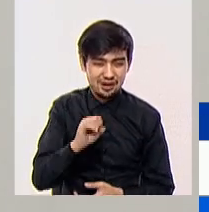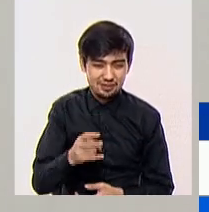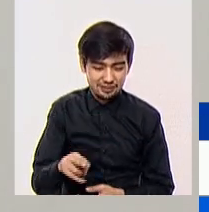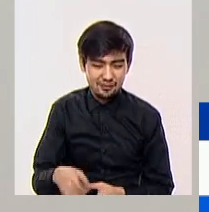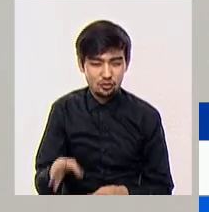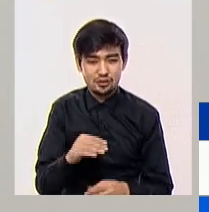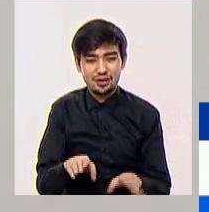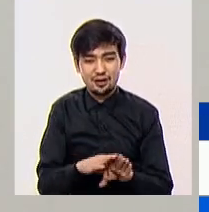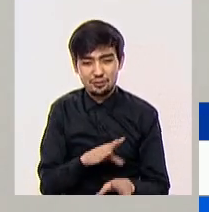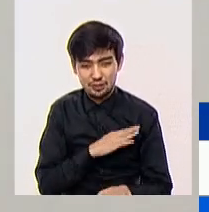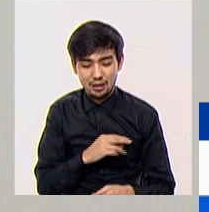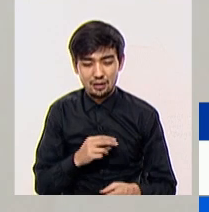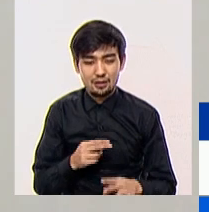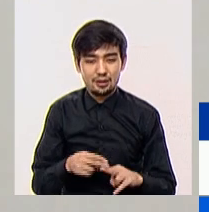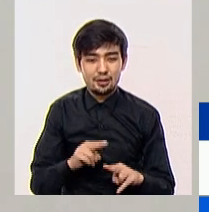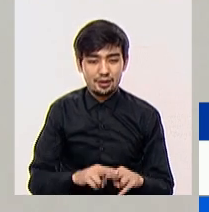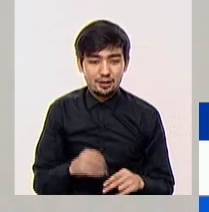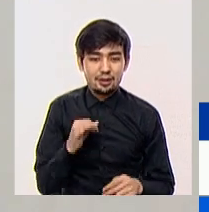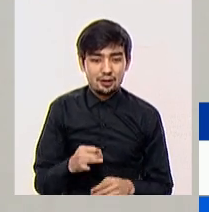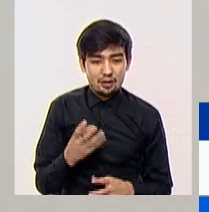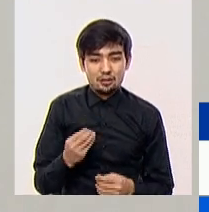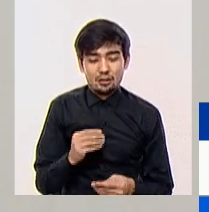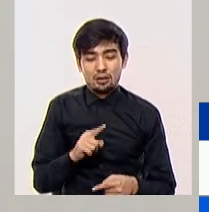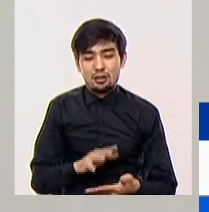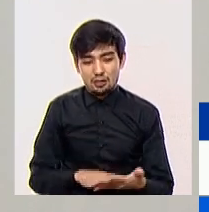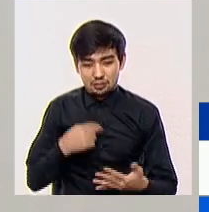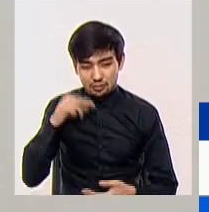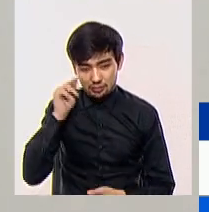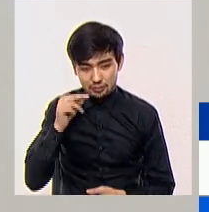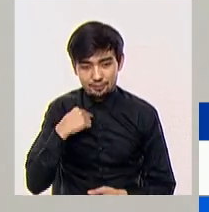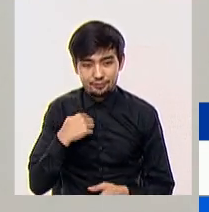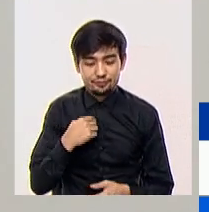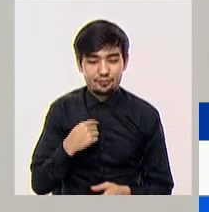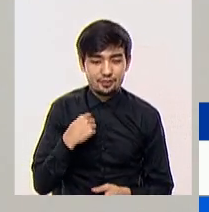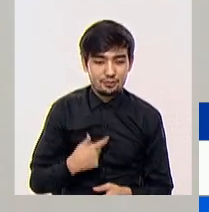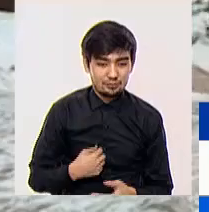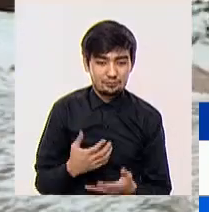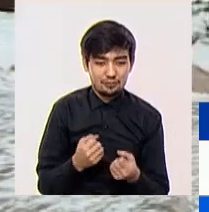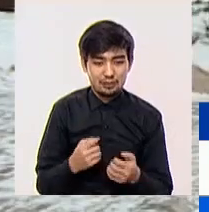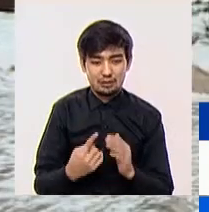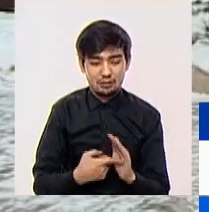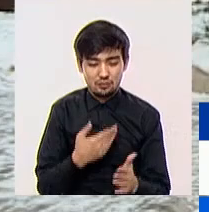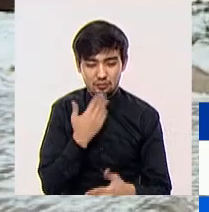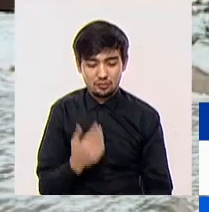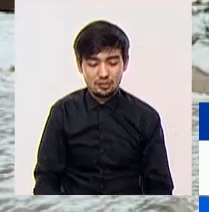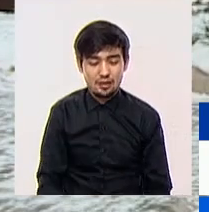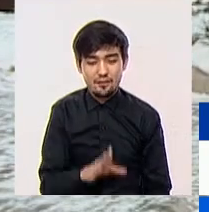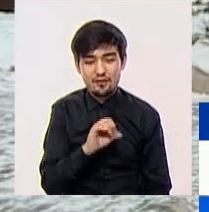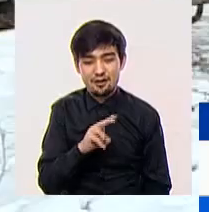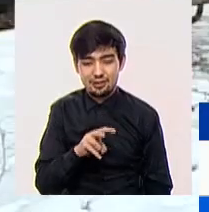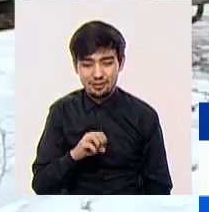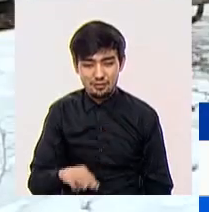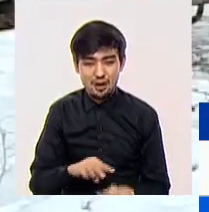были закрыты. И пришлось переучиваться, и моя специальность стала невостребованной. Как и Вадим,